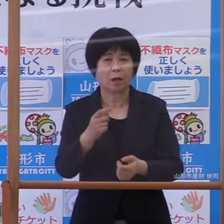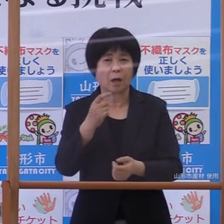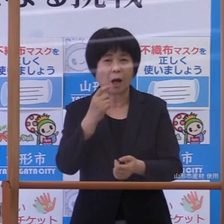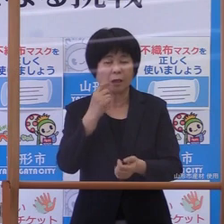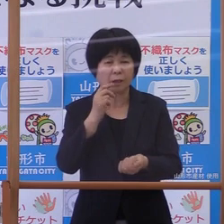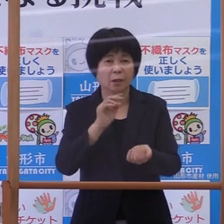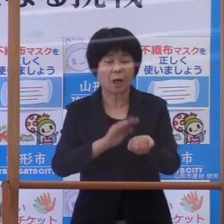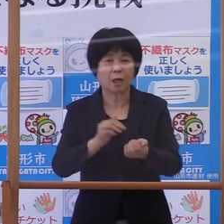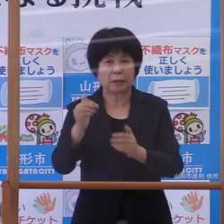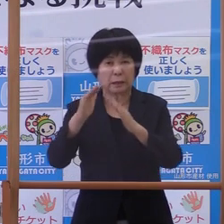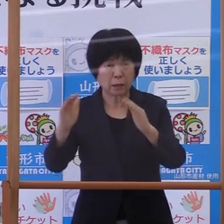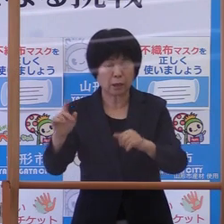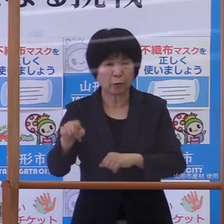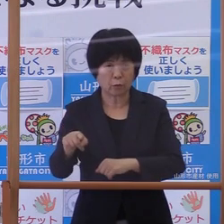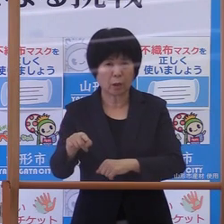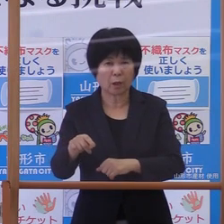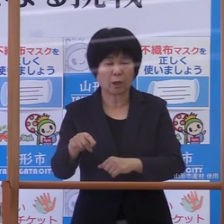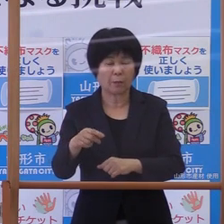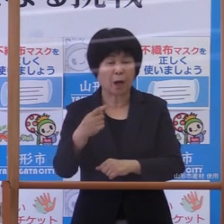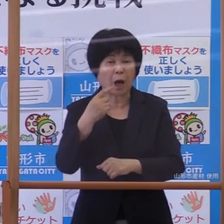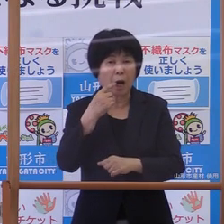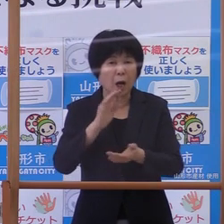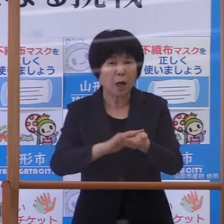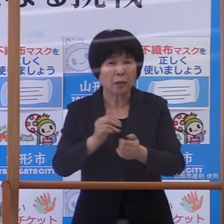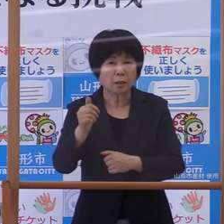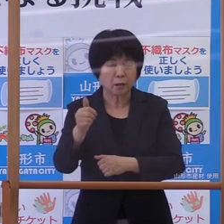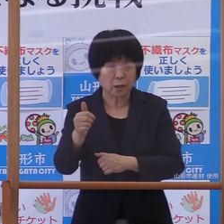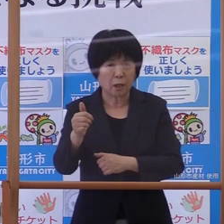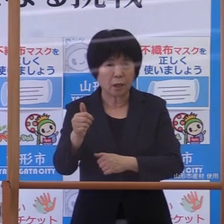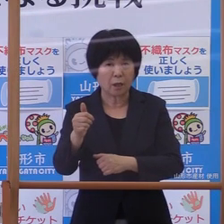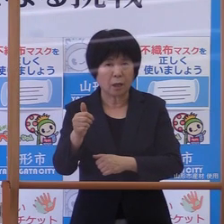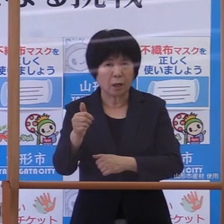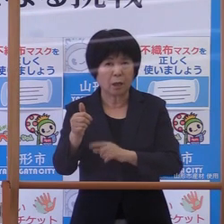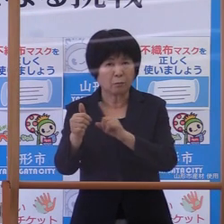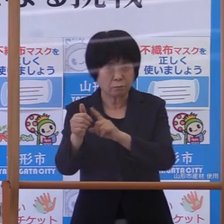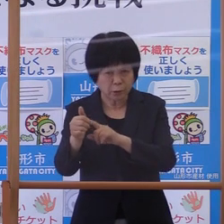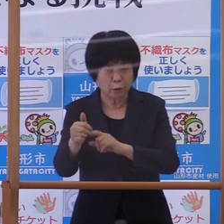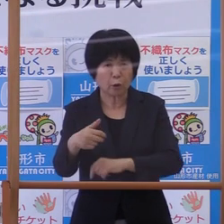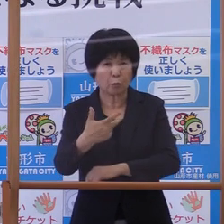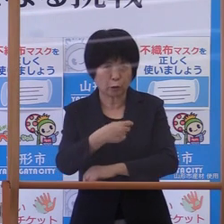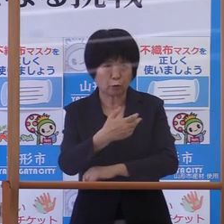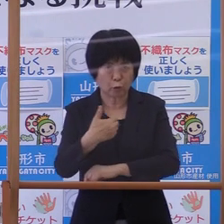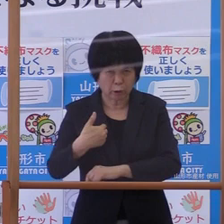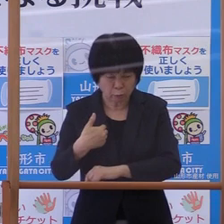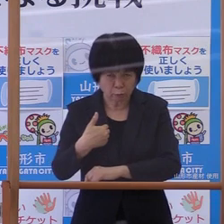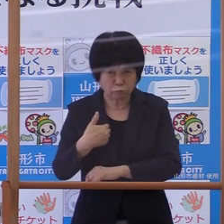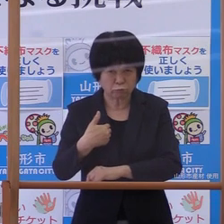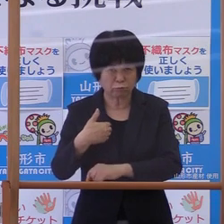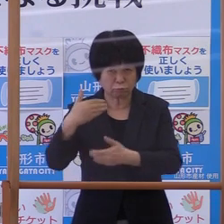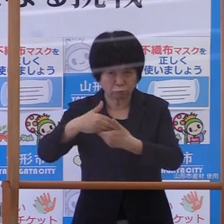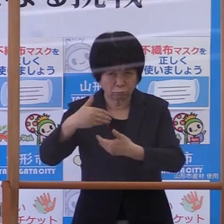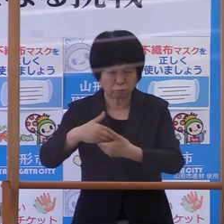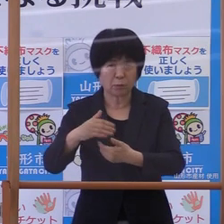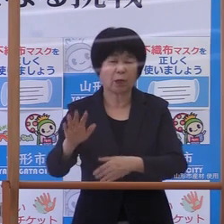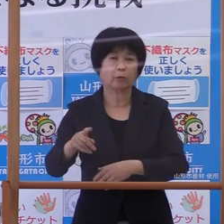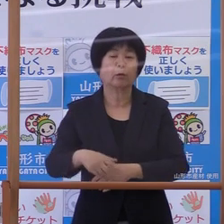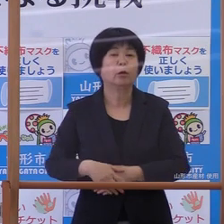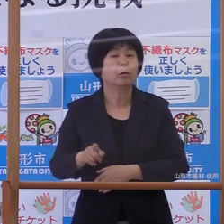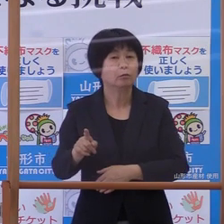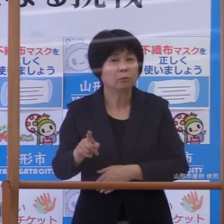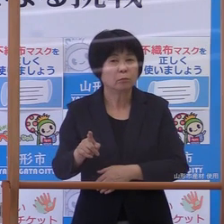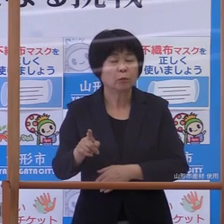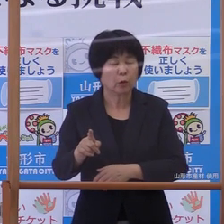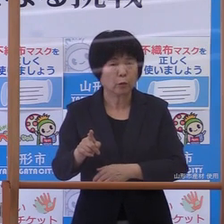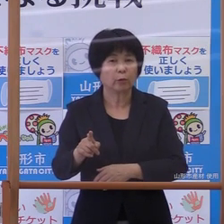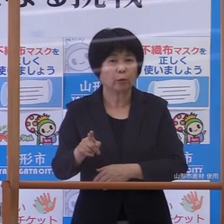んですとか、今の歯医者さんの先生でも接種できると ということを伺っているんですけれども、そういったところにこう